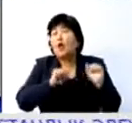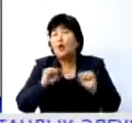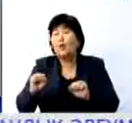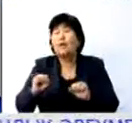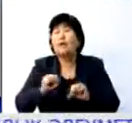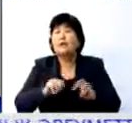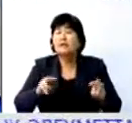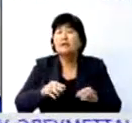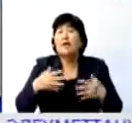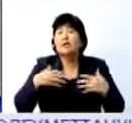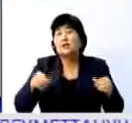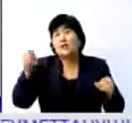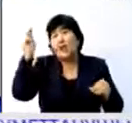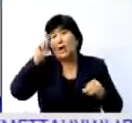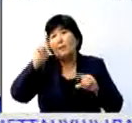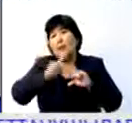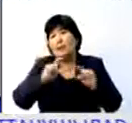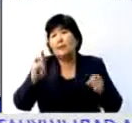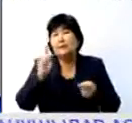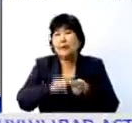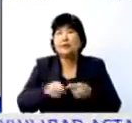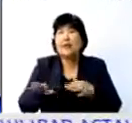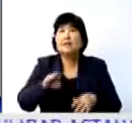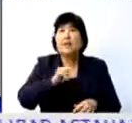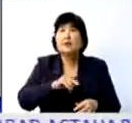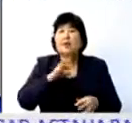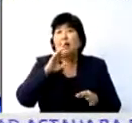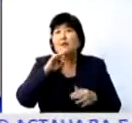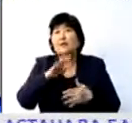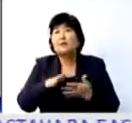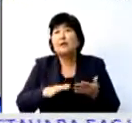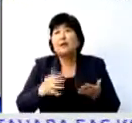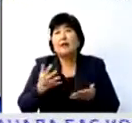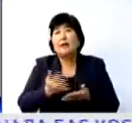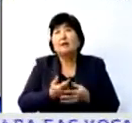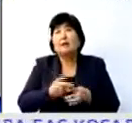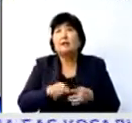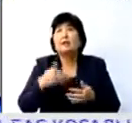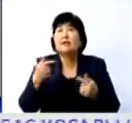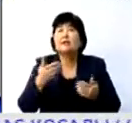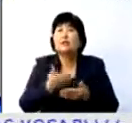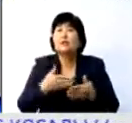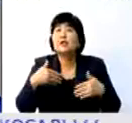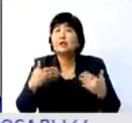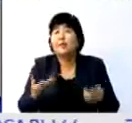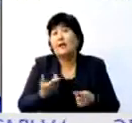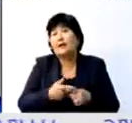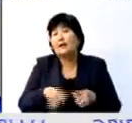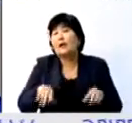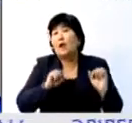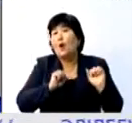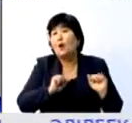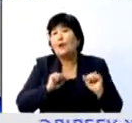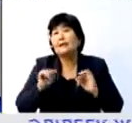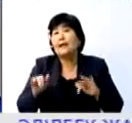және білім салаларында атқарылған жұмыстардың нәтижесінде кемшіліктер анықталып, тиісті ұсынымдар берілді. Және де қорғаныс